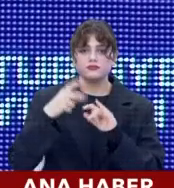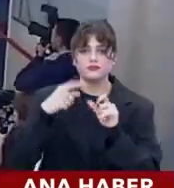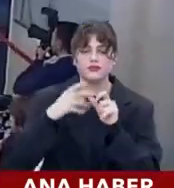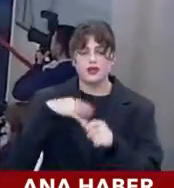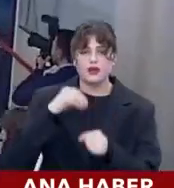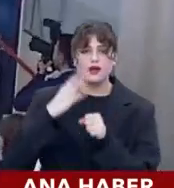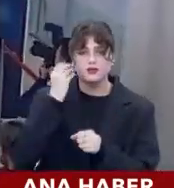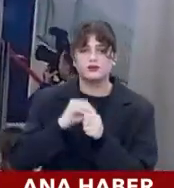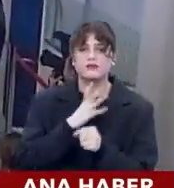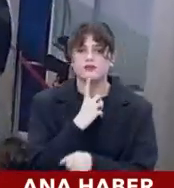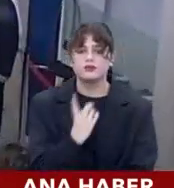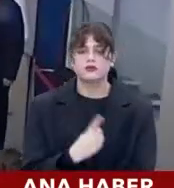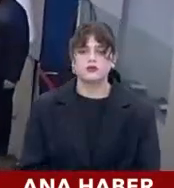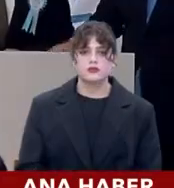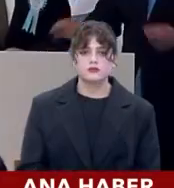hissedilecektir.